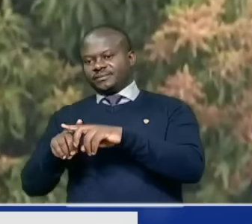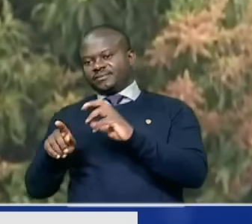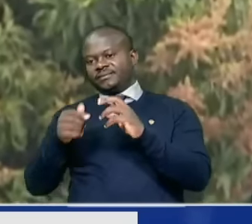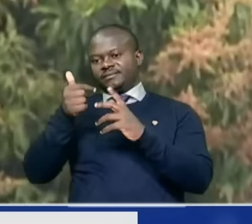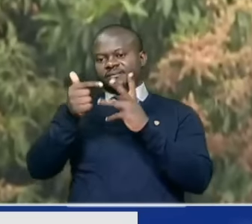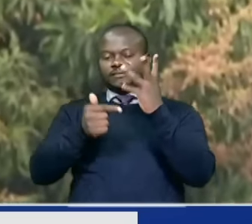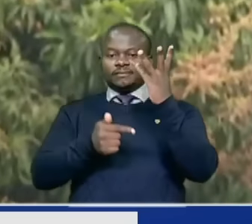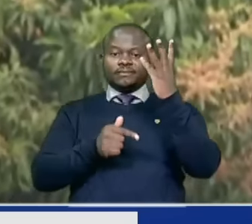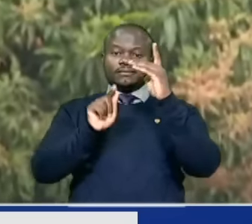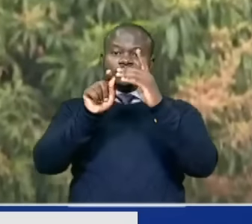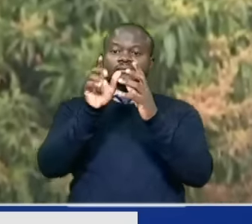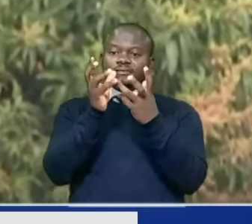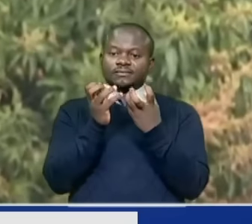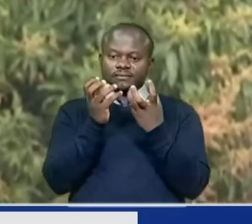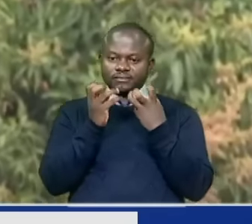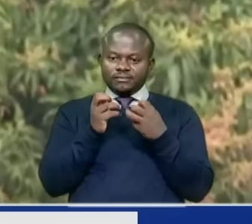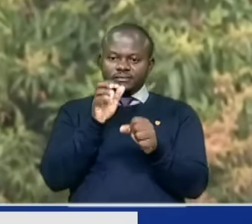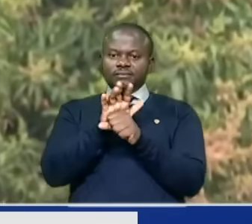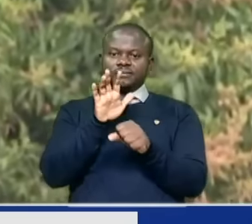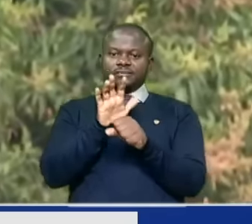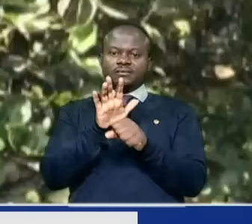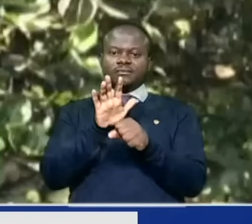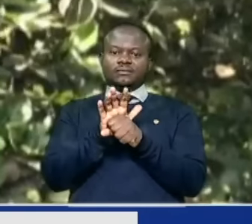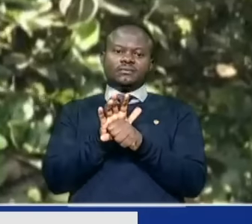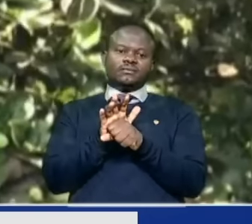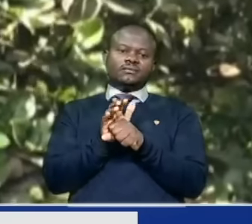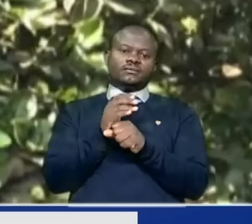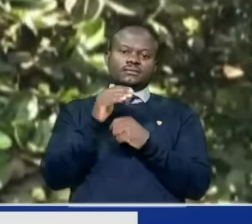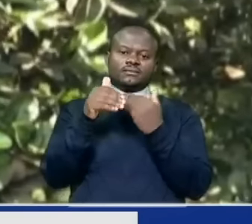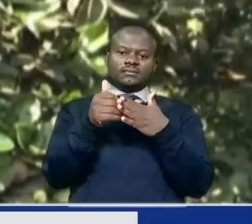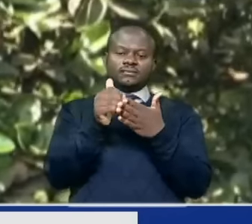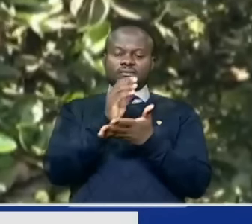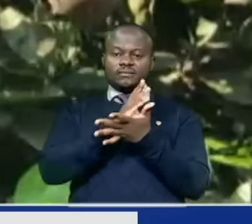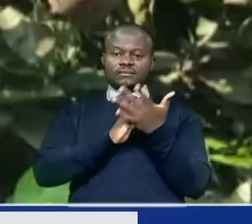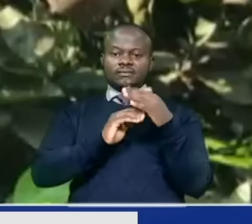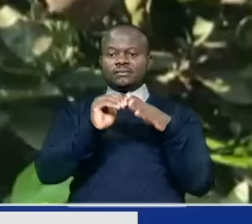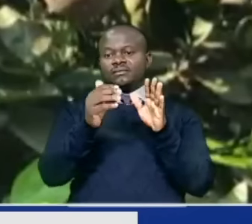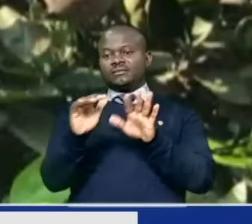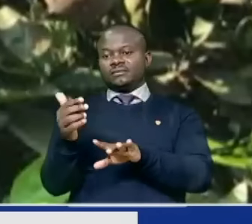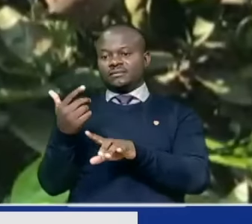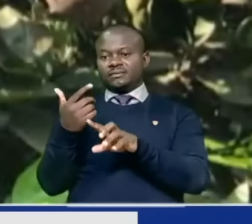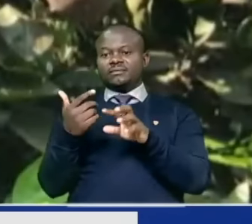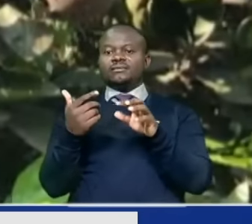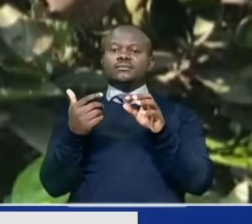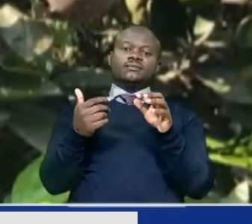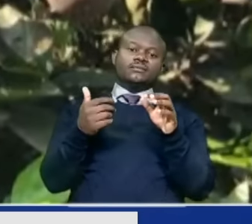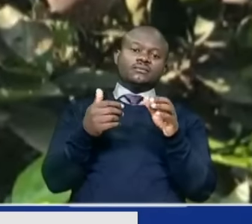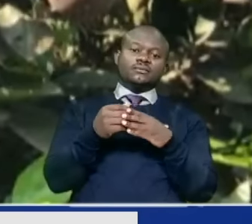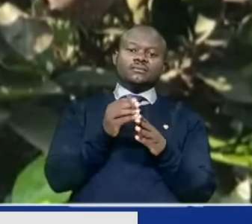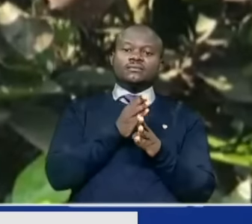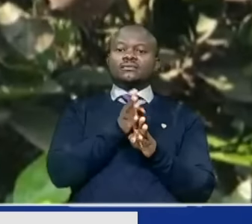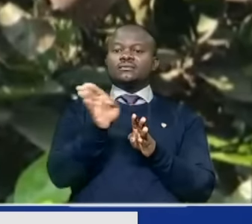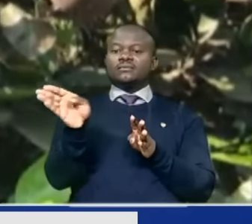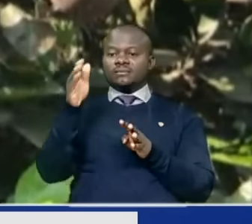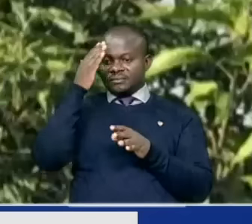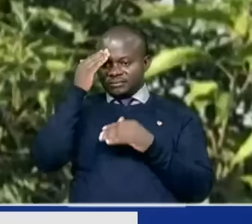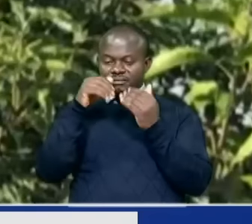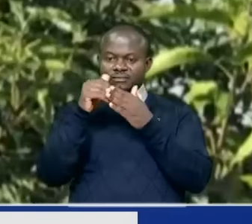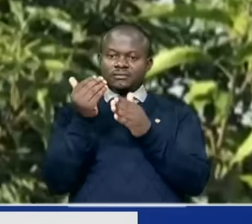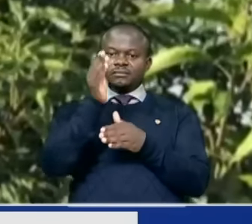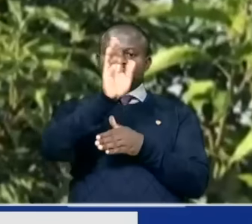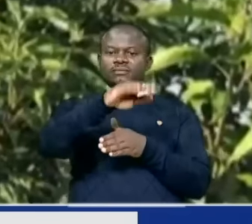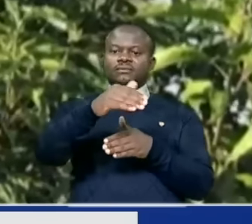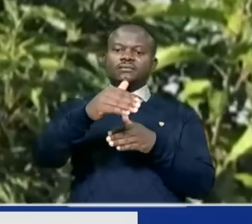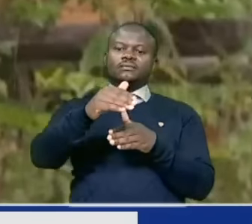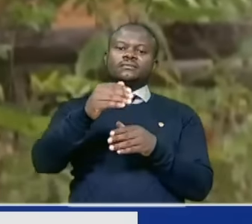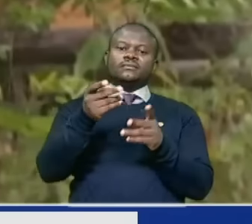kiyo zigiye guhova cyane cyane ku rukunda byo zazo ari giye zifa ari giye ziyoba aho kugira ngo zibashe gusubira mu muzinga